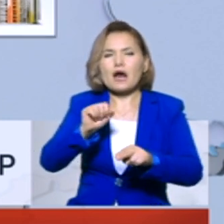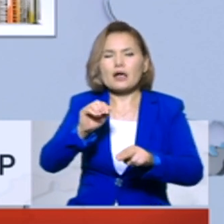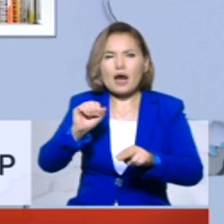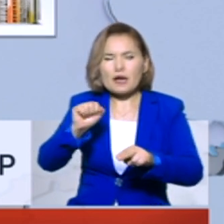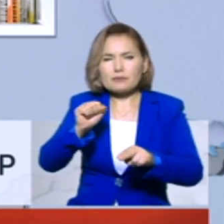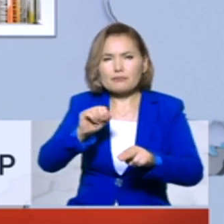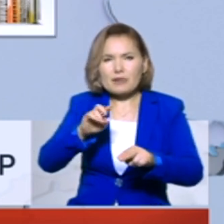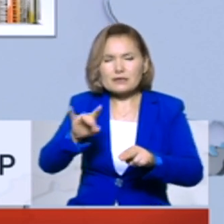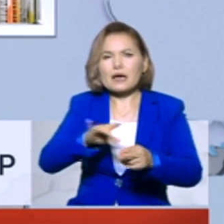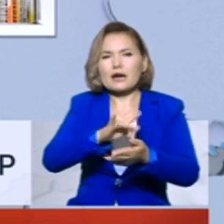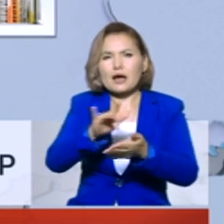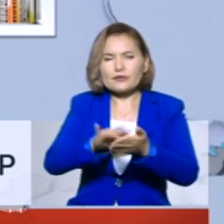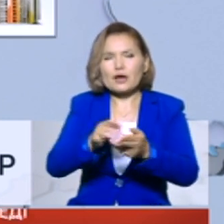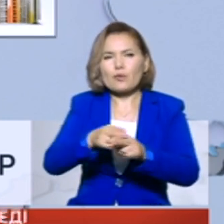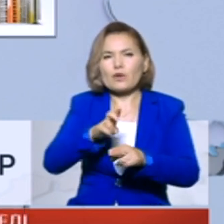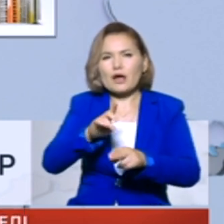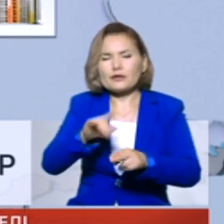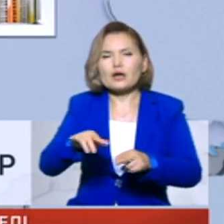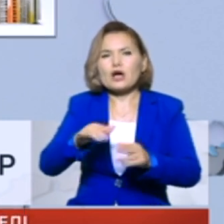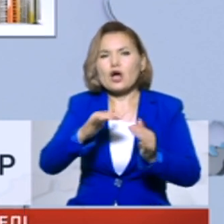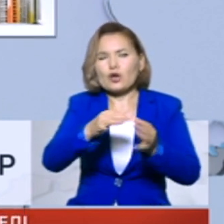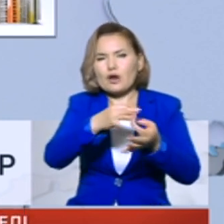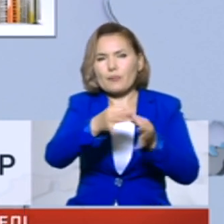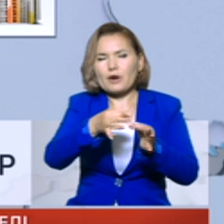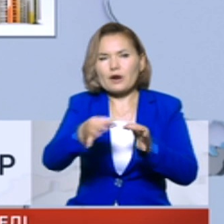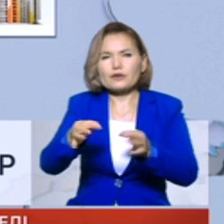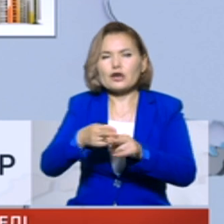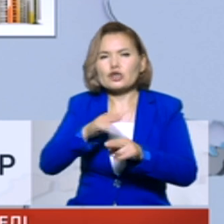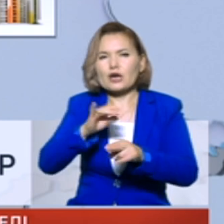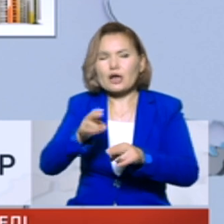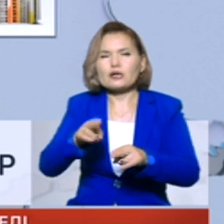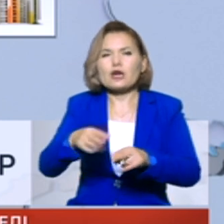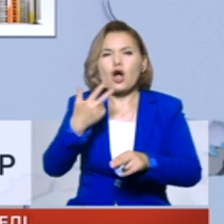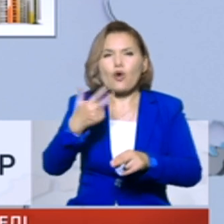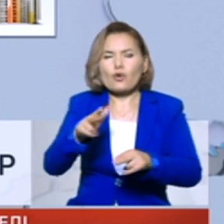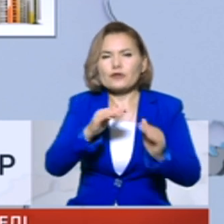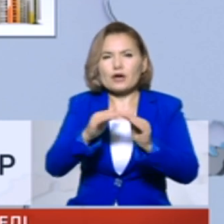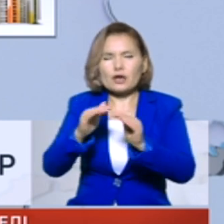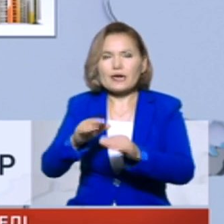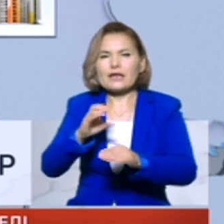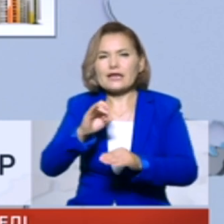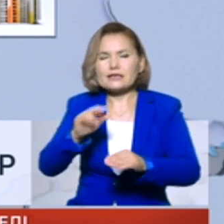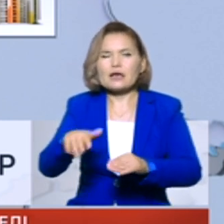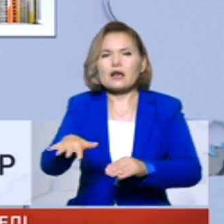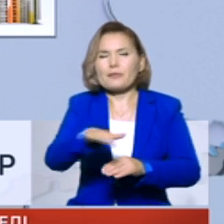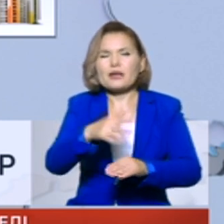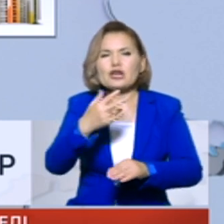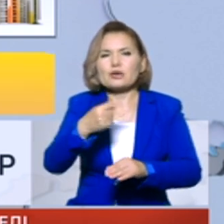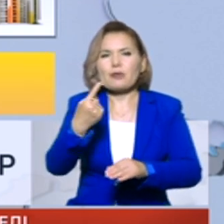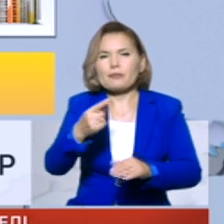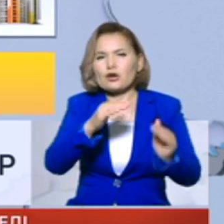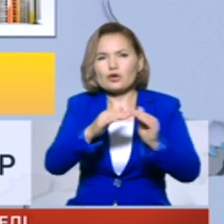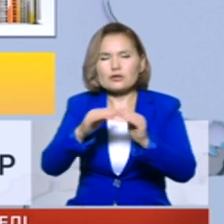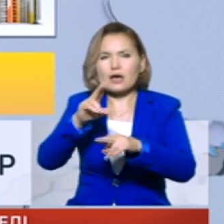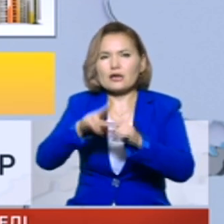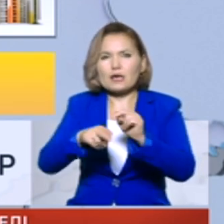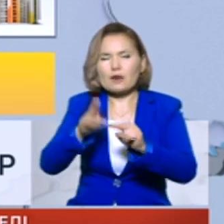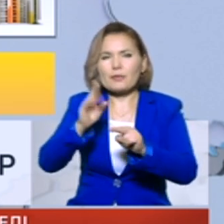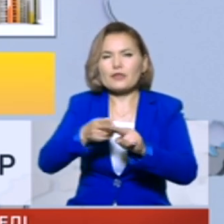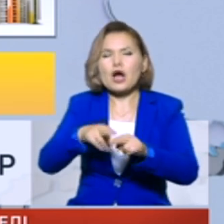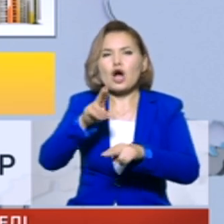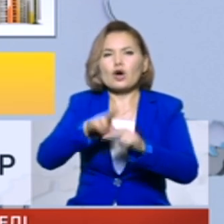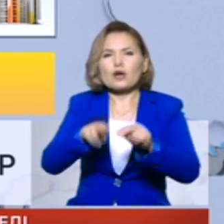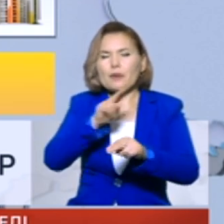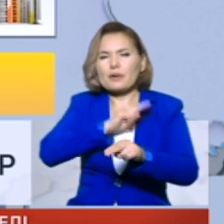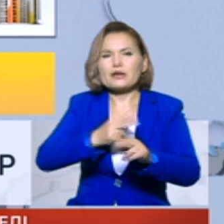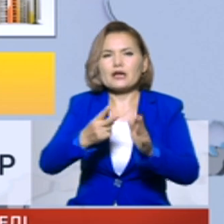ауданында, 115 үй Бұланды ауданында бой көтерсе, Жарқайын ауданында 30, Есіл ауданында 21 баспана салынып жатыр. Бұл құрылыс